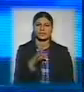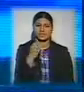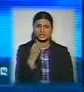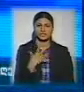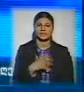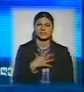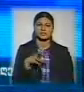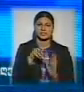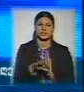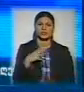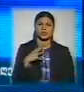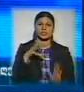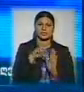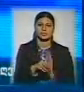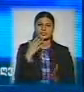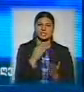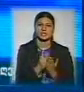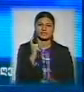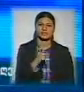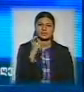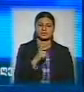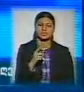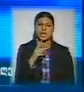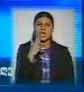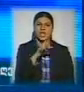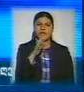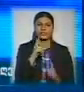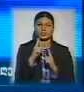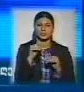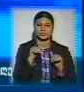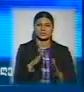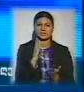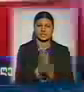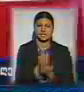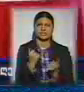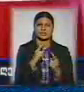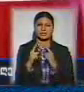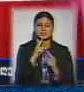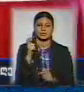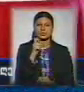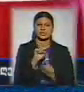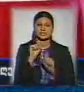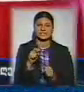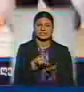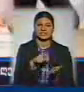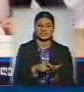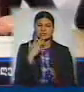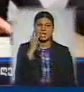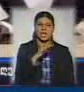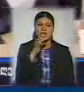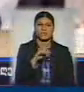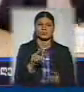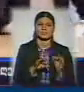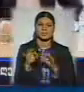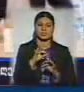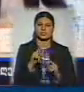ისე საქართველოს თბილისში საავტორო უფლებების ევროპის კომიტეტის ხდომა ტარდება აღონიზების ფარგლებში საავტორო უფლებათა დაცვის საკითხებში ევროპის მასშტაბით